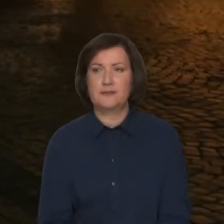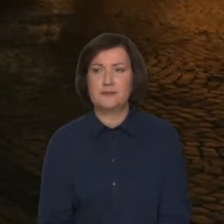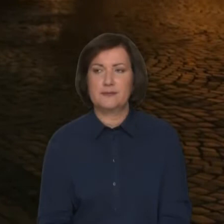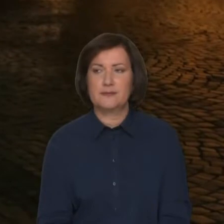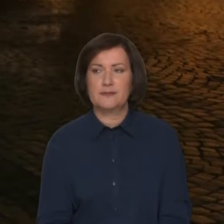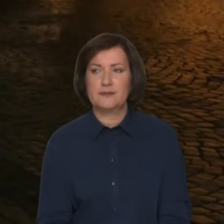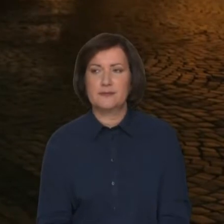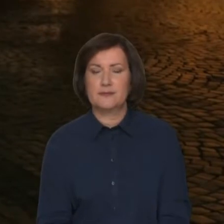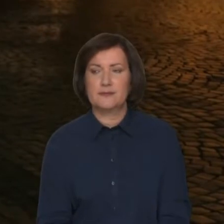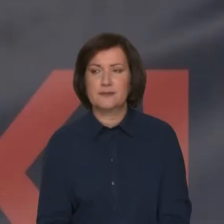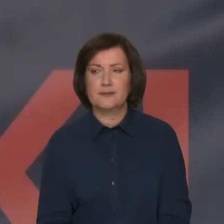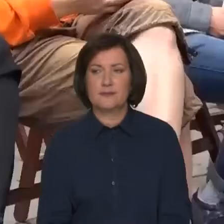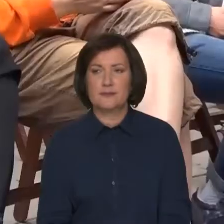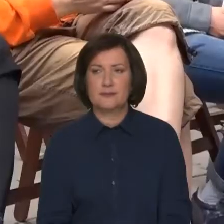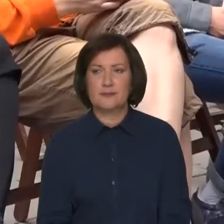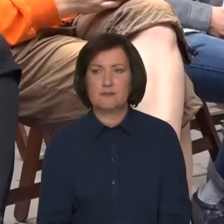Суспільного.